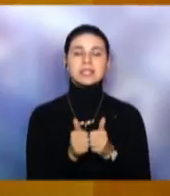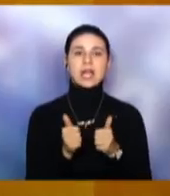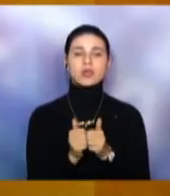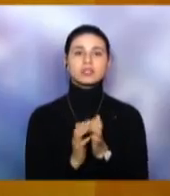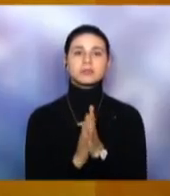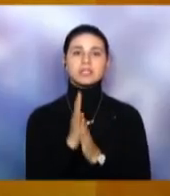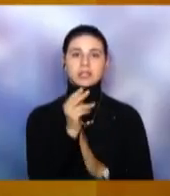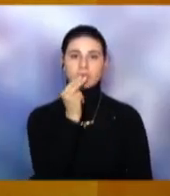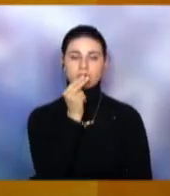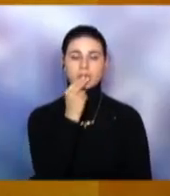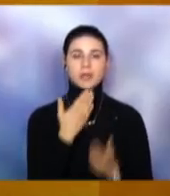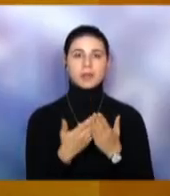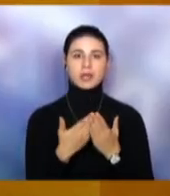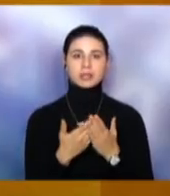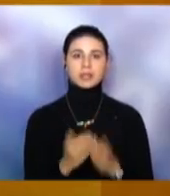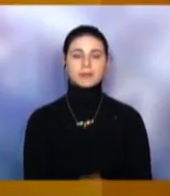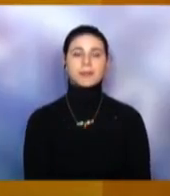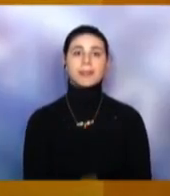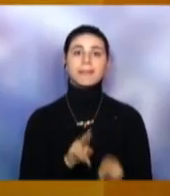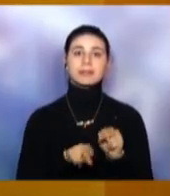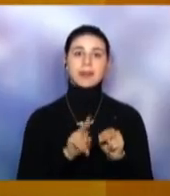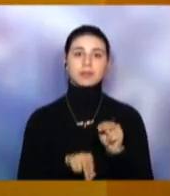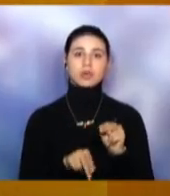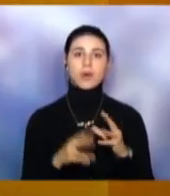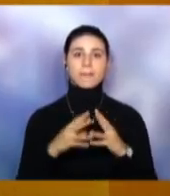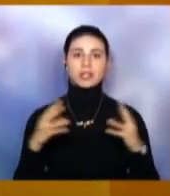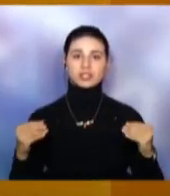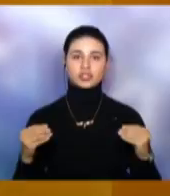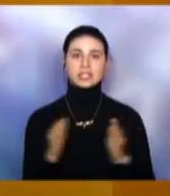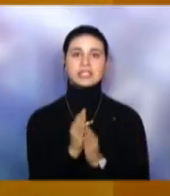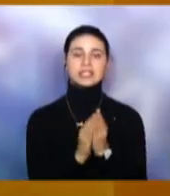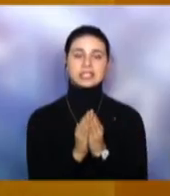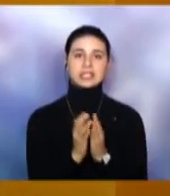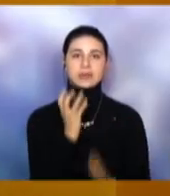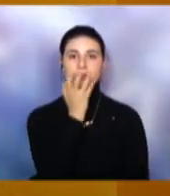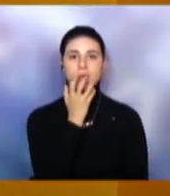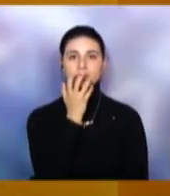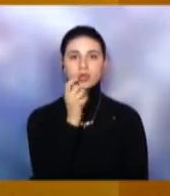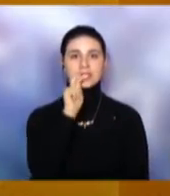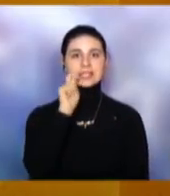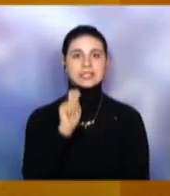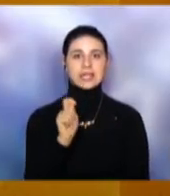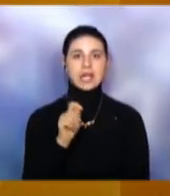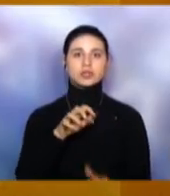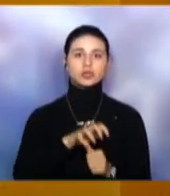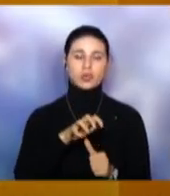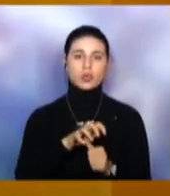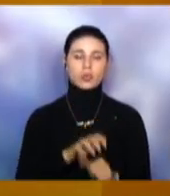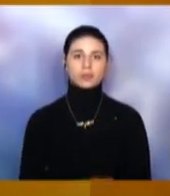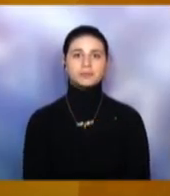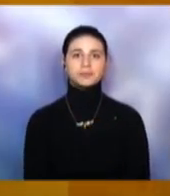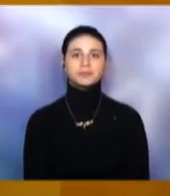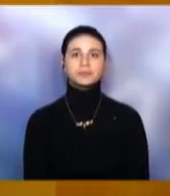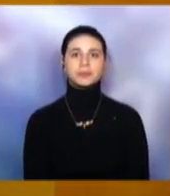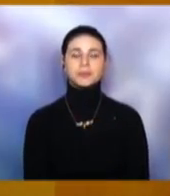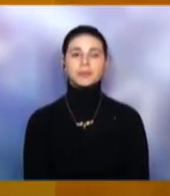მზარდი პროდუქტები, მაგალითად სტაფილო, ბადრიჯანი, კიტრი, პომიდორი, ციცაკა, სოკო.